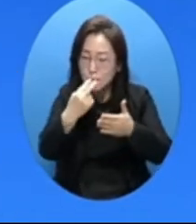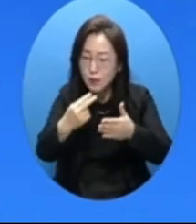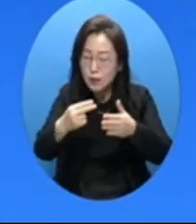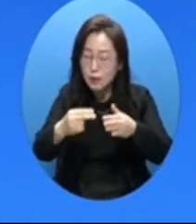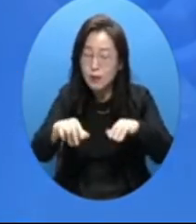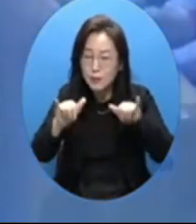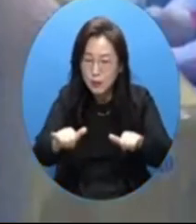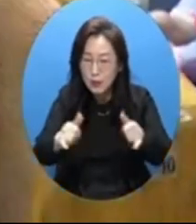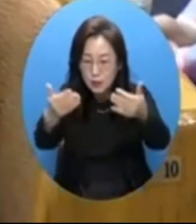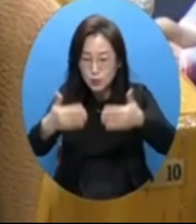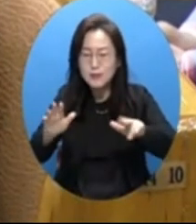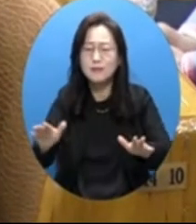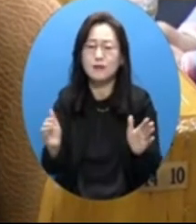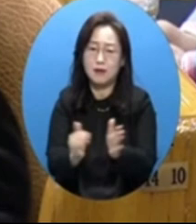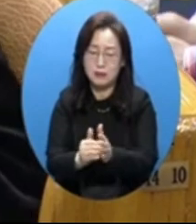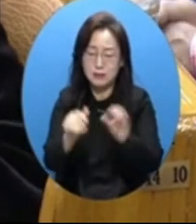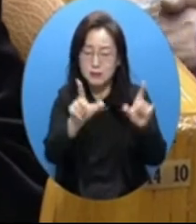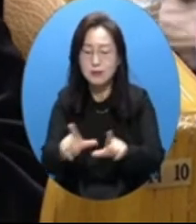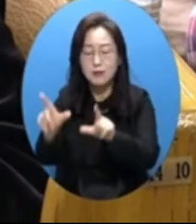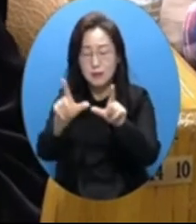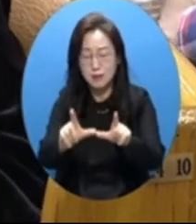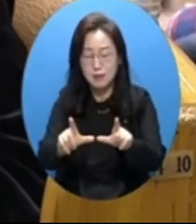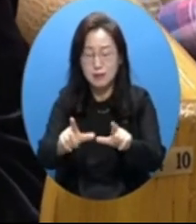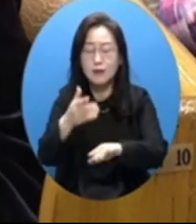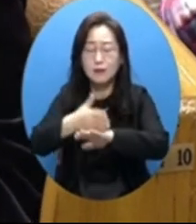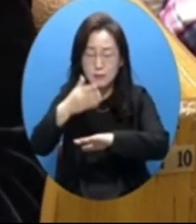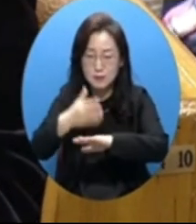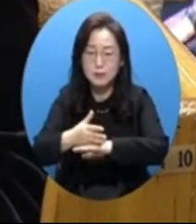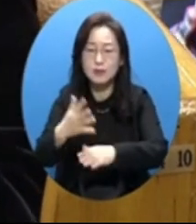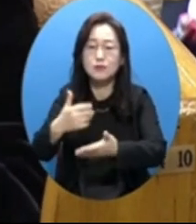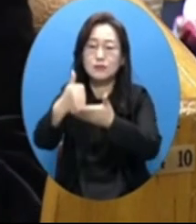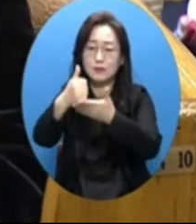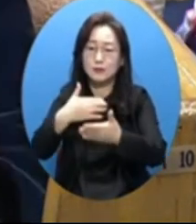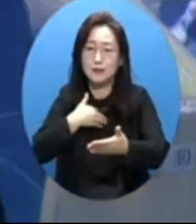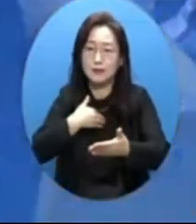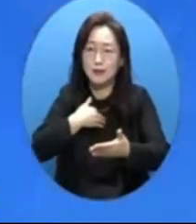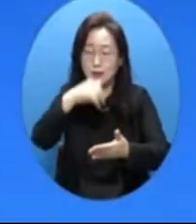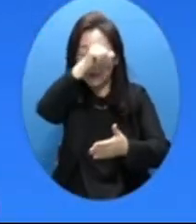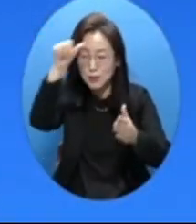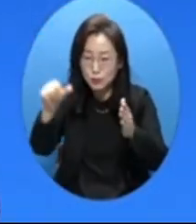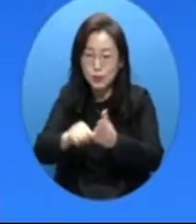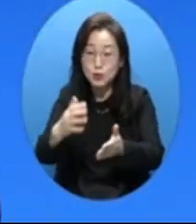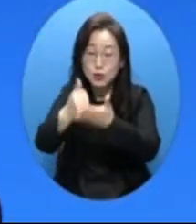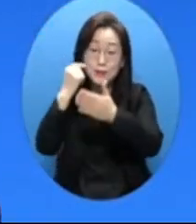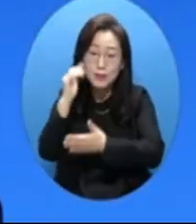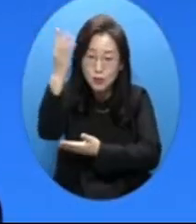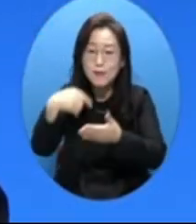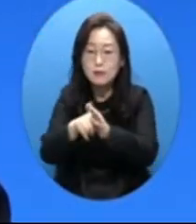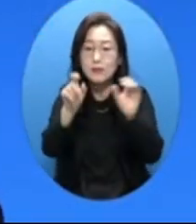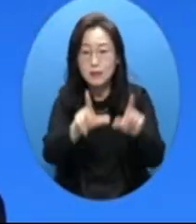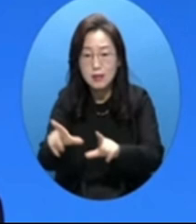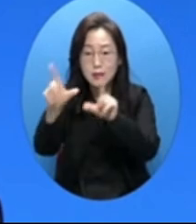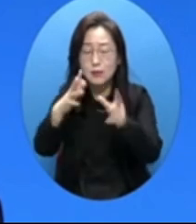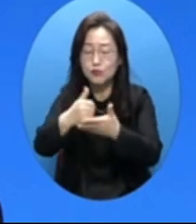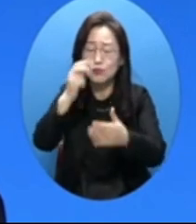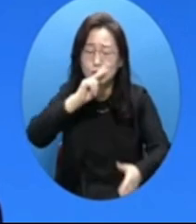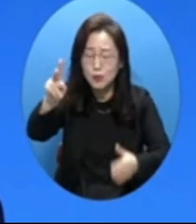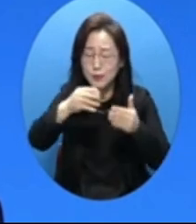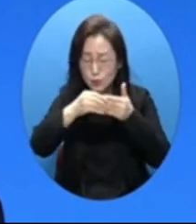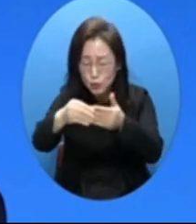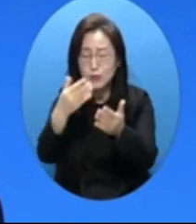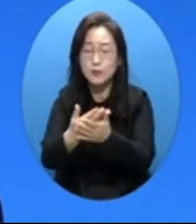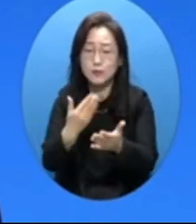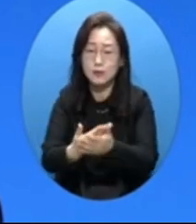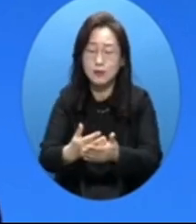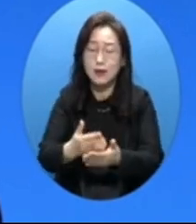오늘이 시간이 자리까지 감사합니다 주님 나의 남은 야생 주님의 사겠습니다 주여 나를 인도하여